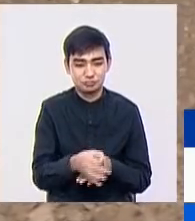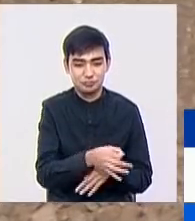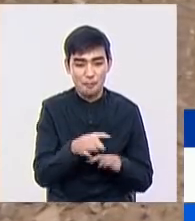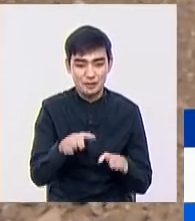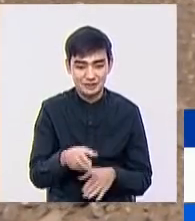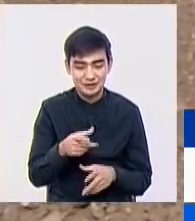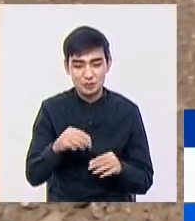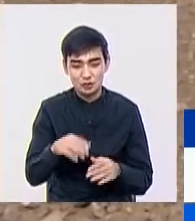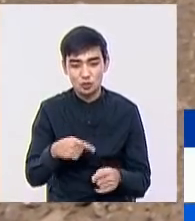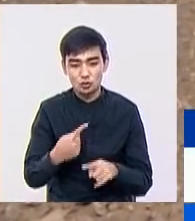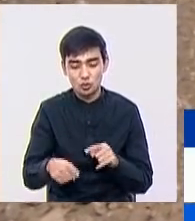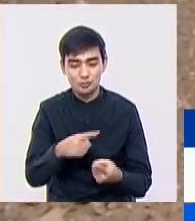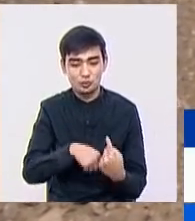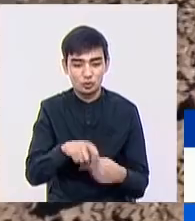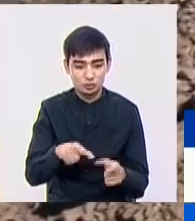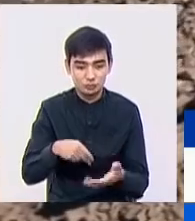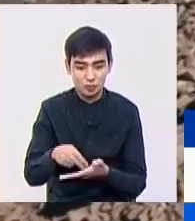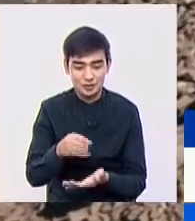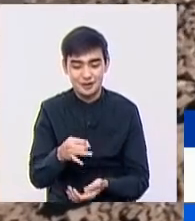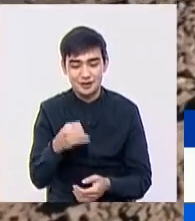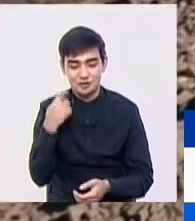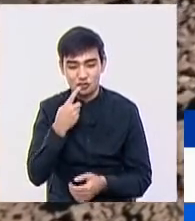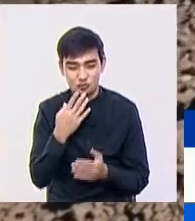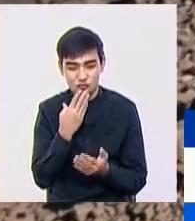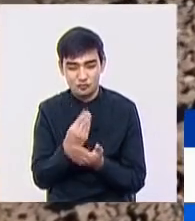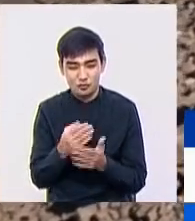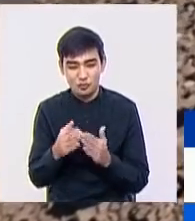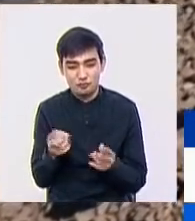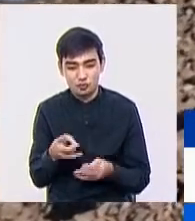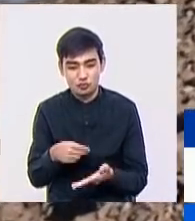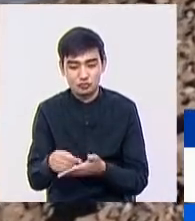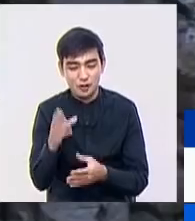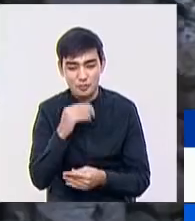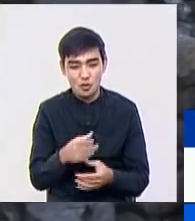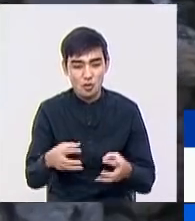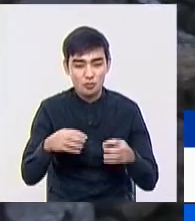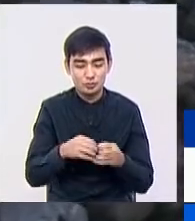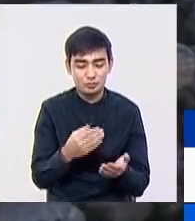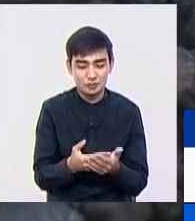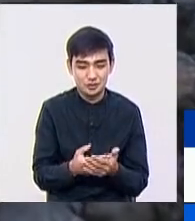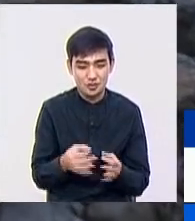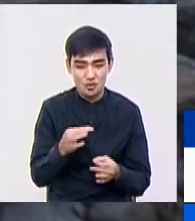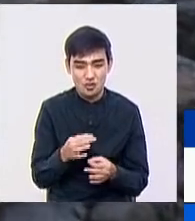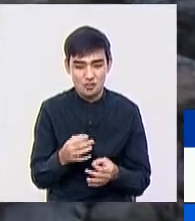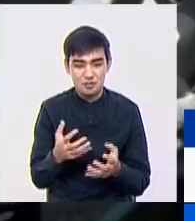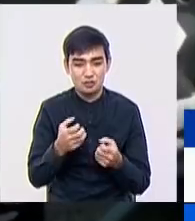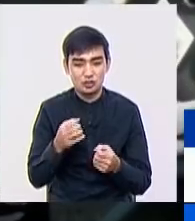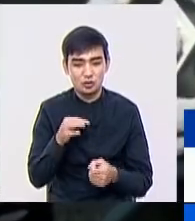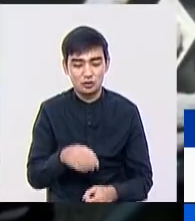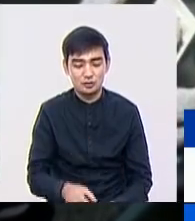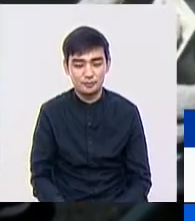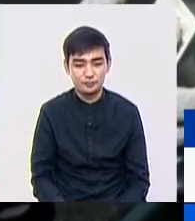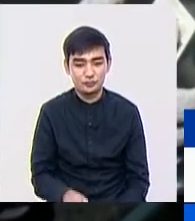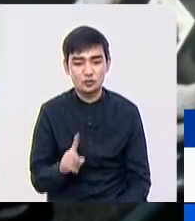могут закупаться другие предприниматели и жители частных домов для собственных нужд. Этот объем якобы покрывает заявки получателей. Ну, что я